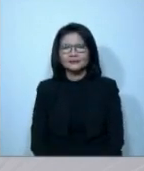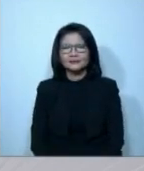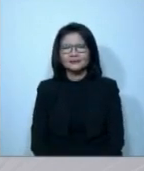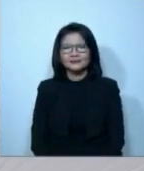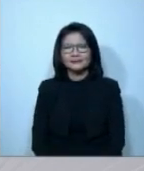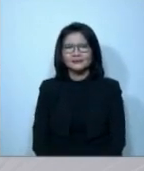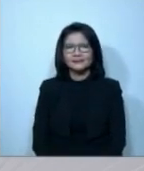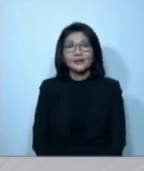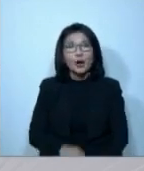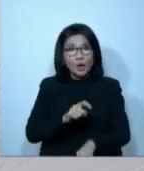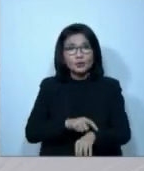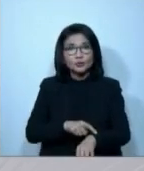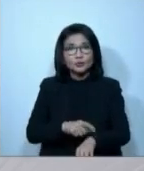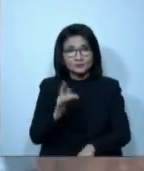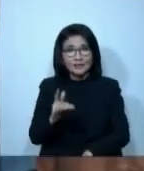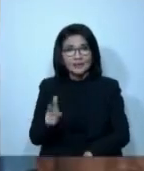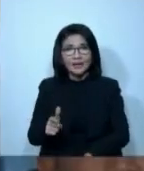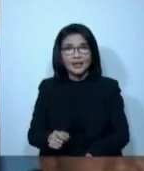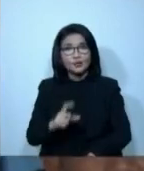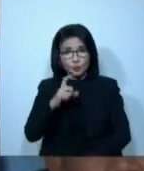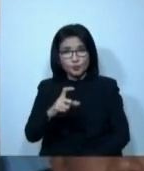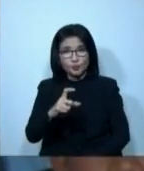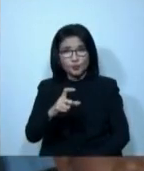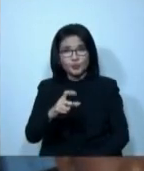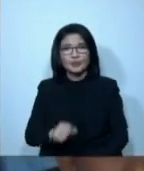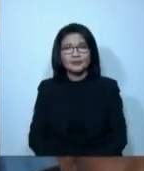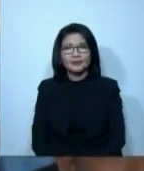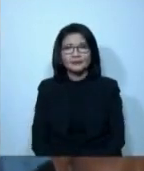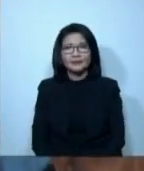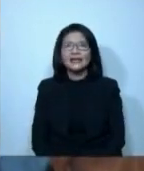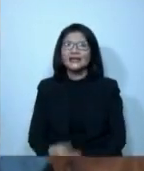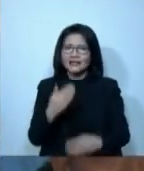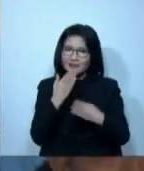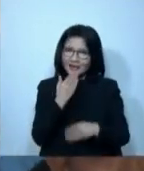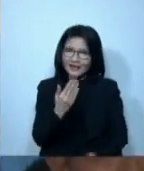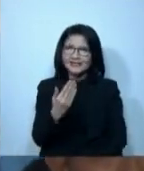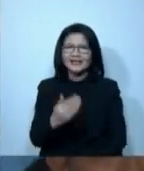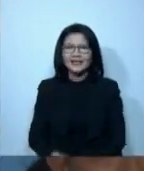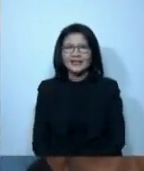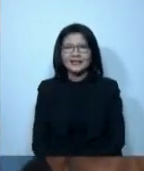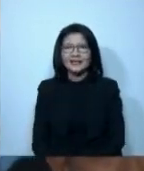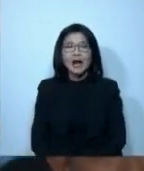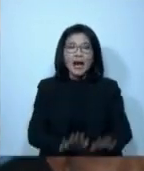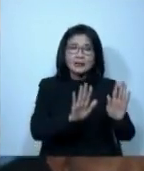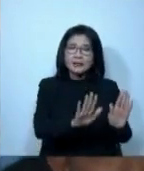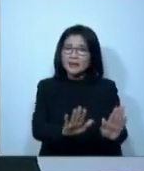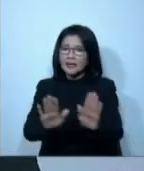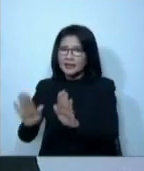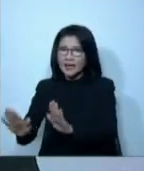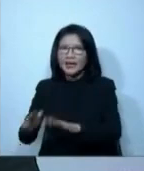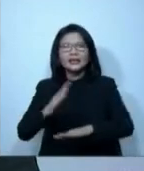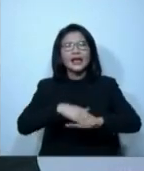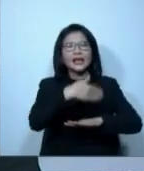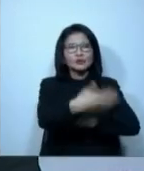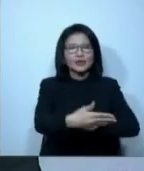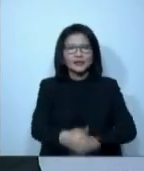Waktu masih ada, Bapak? Sudah cukup? Baik, terima kasih. Harap tenang hadirin, kita akan